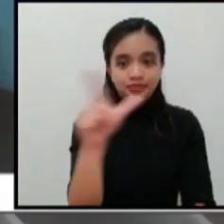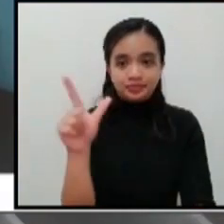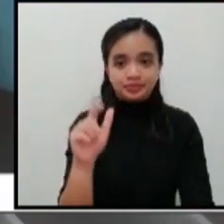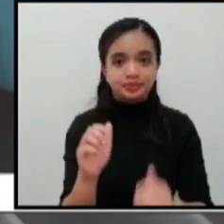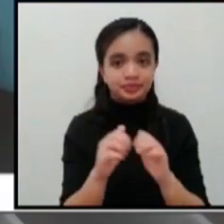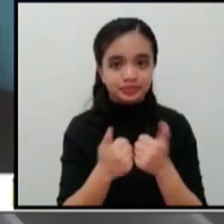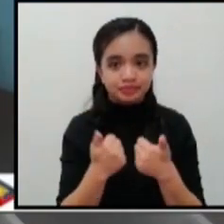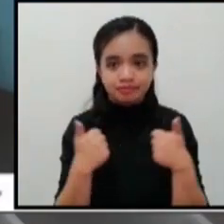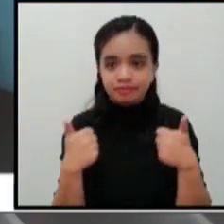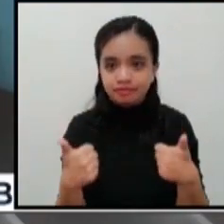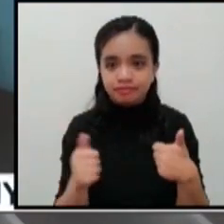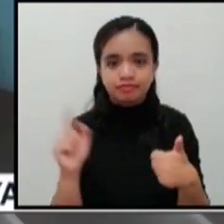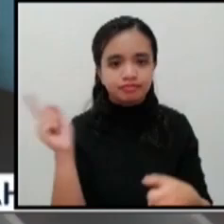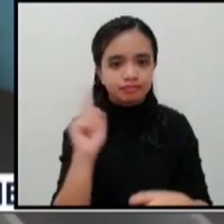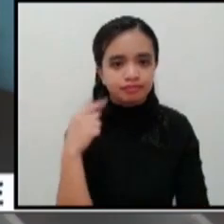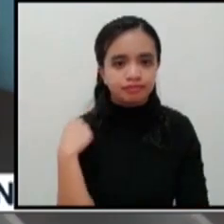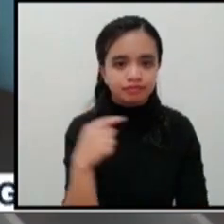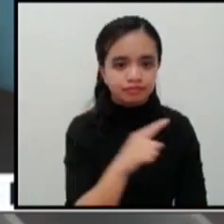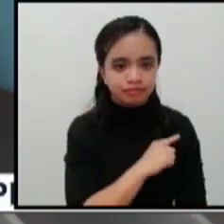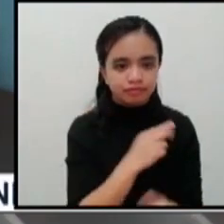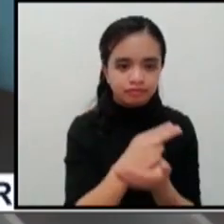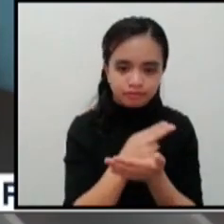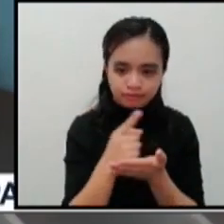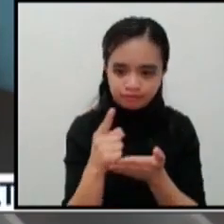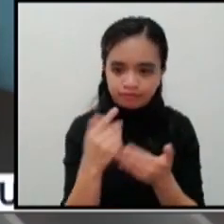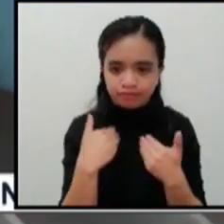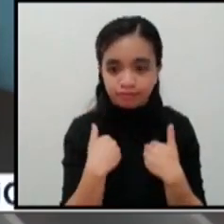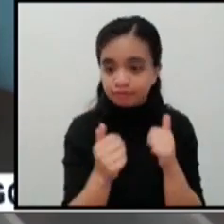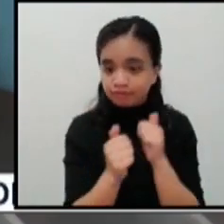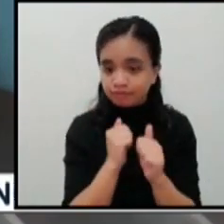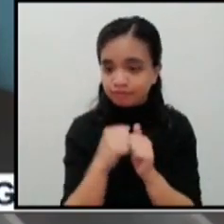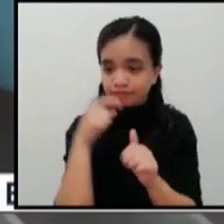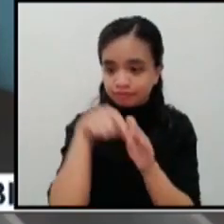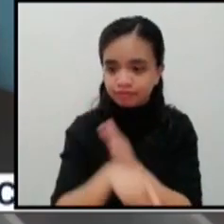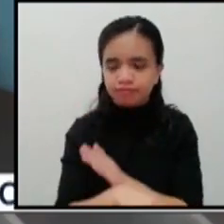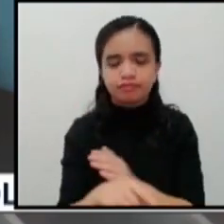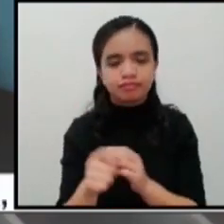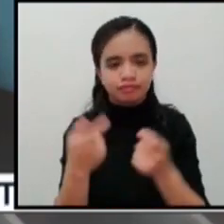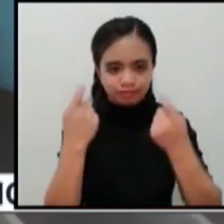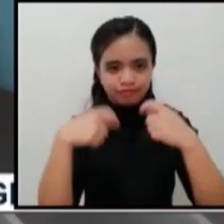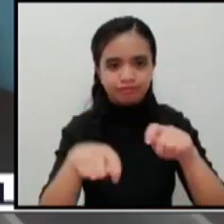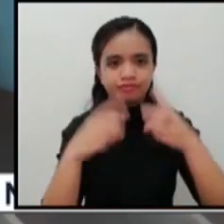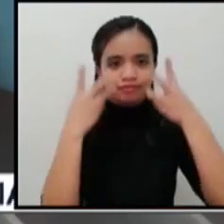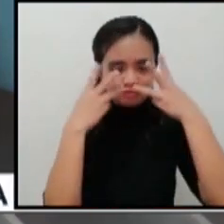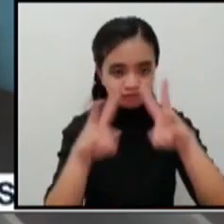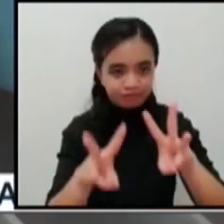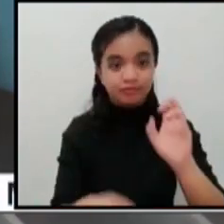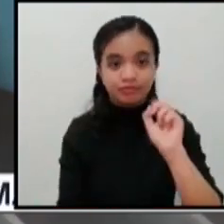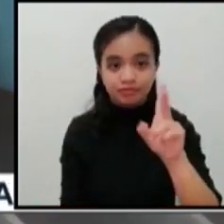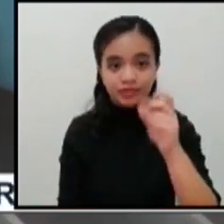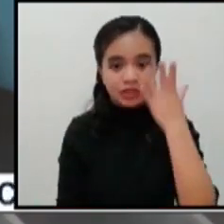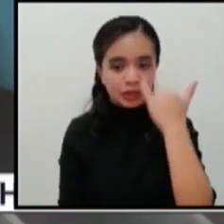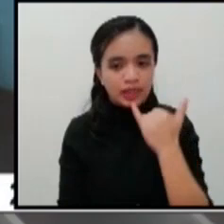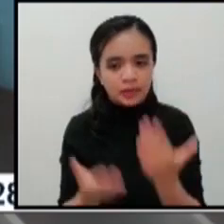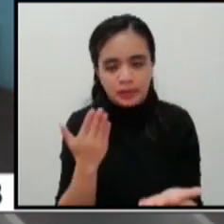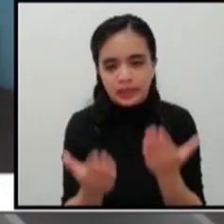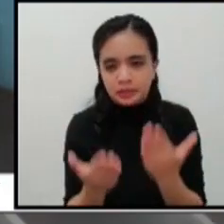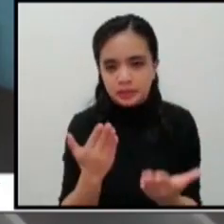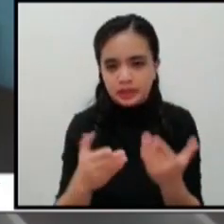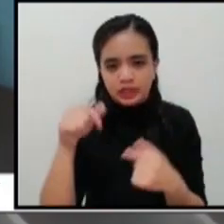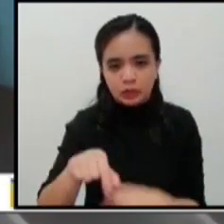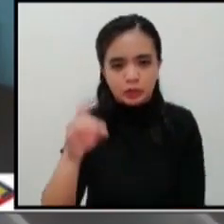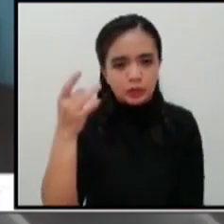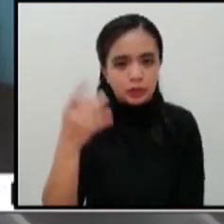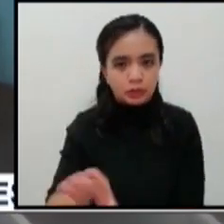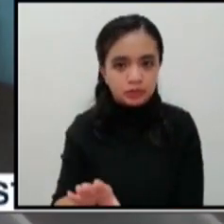yung ating Semana Santa, subukan po nating tangkilikin ito. Panoorin natin ito, no? Kasi baka ito lang pala yung production na